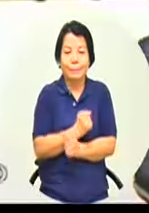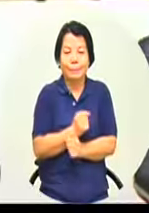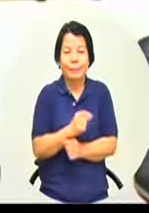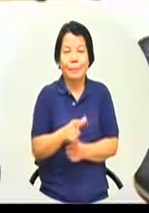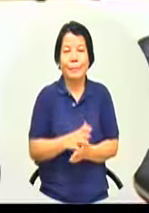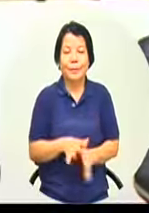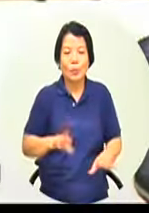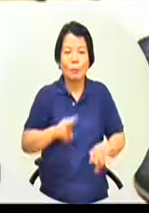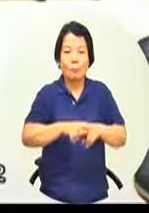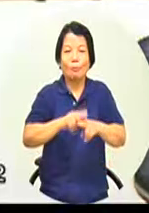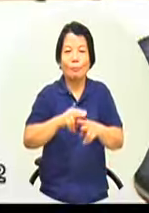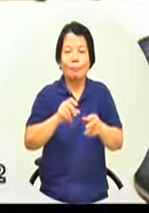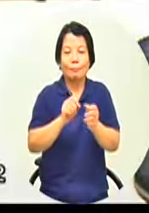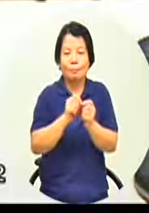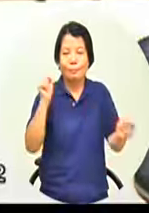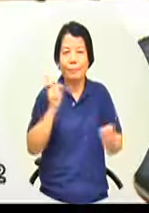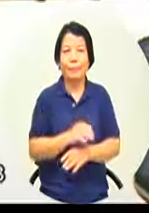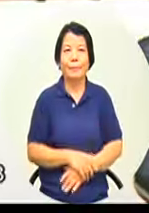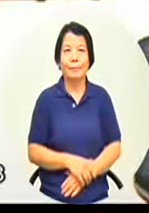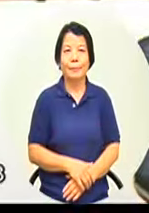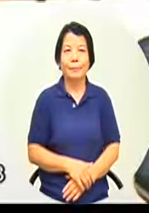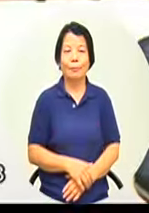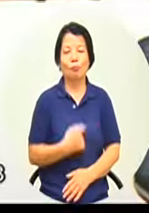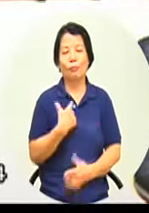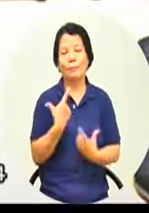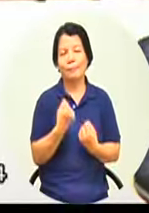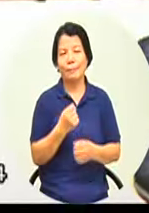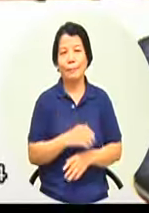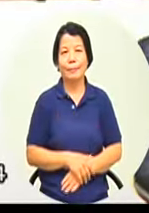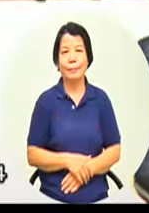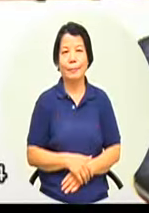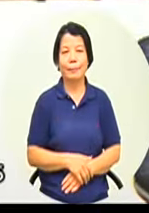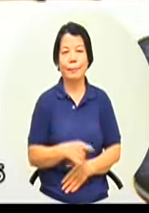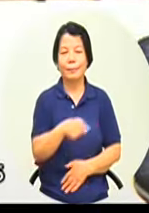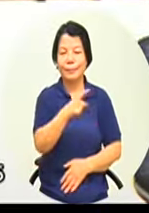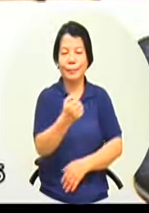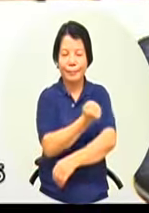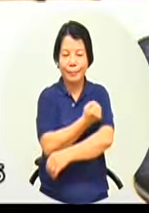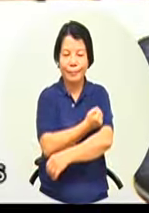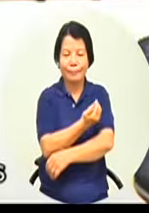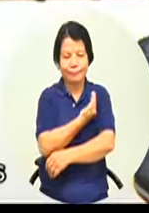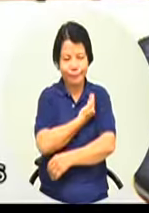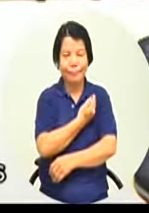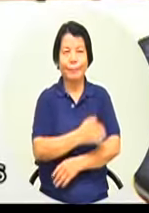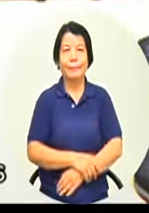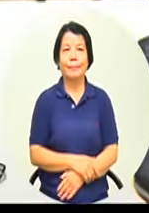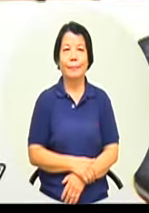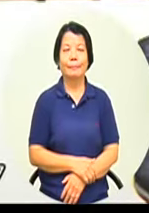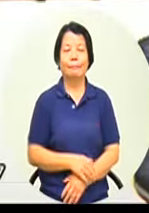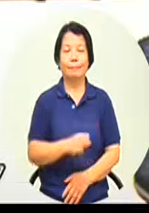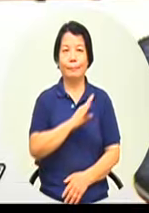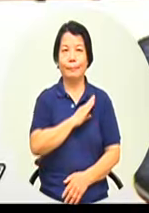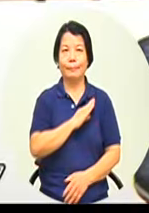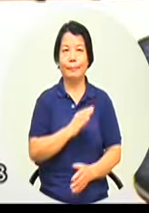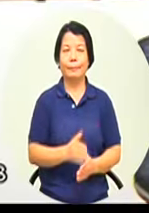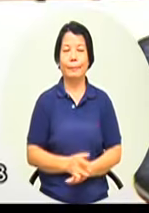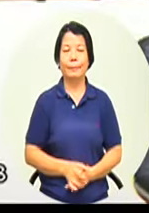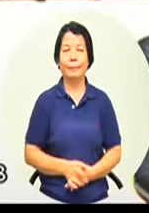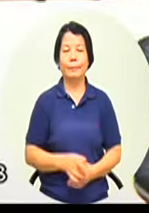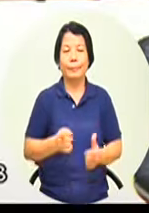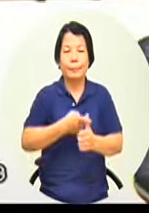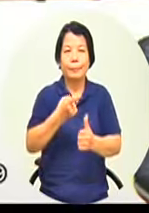点钟啊，吼，还好我嘛是安尼，所以还是请大家再辛苦一下啦。那当然还是要先